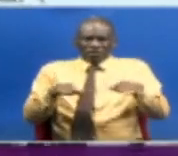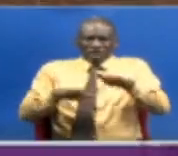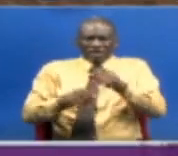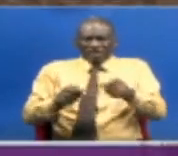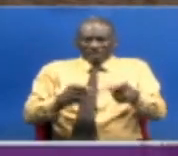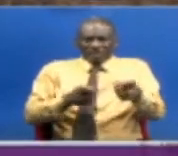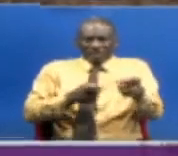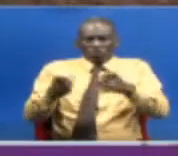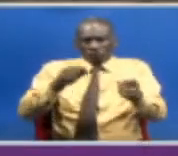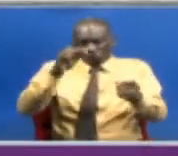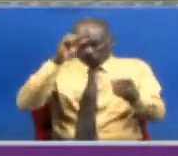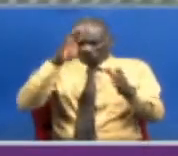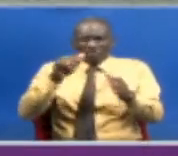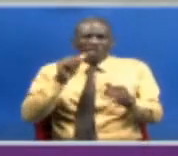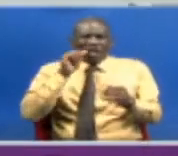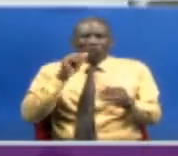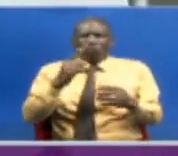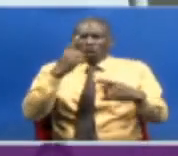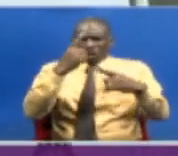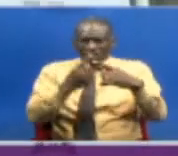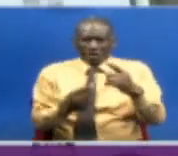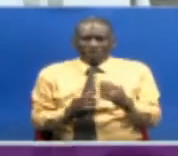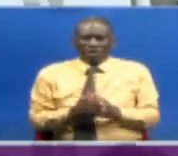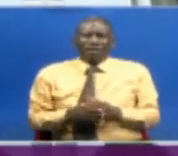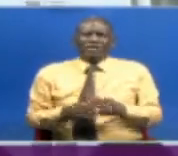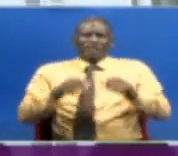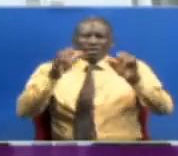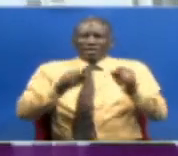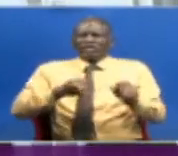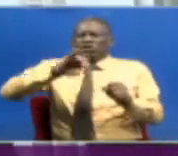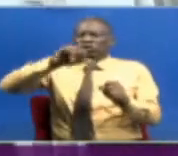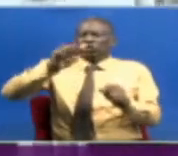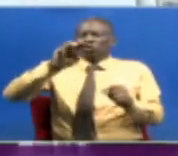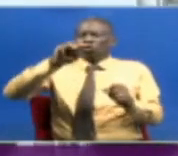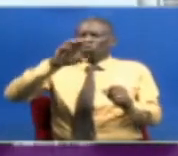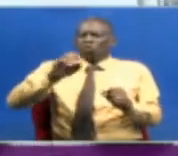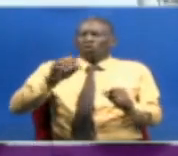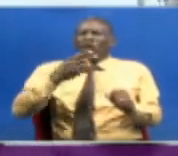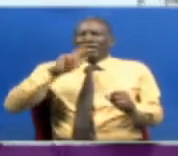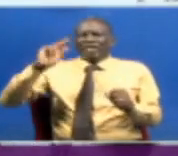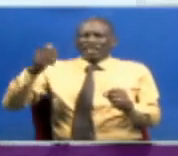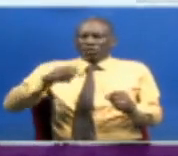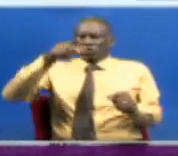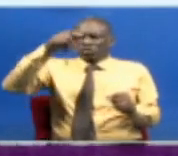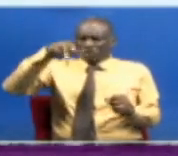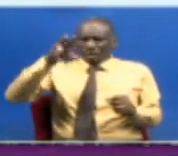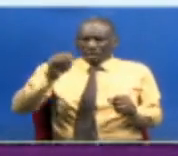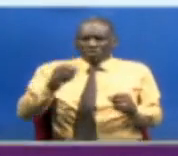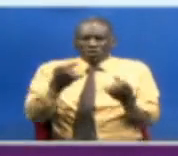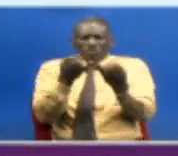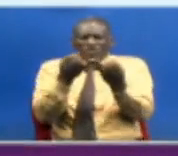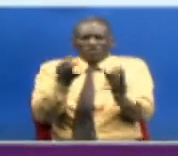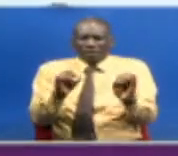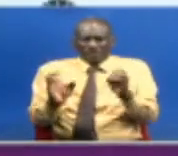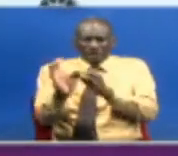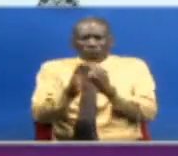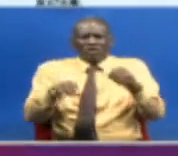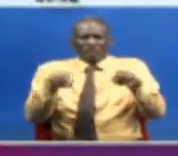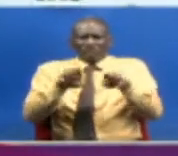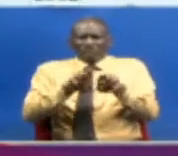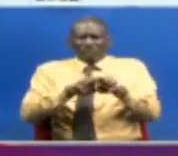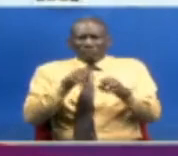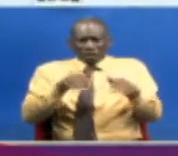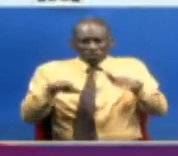Uingereza angalau kwa mwaka mmoja. Japo Jomo Kenyatta alikuwa waziri mkuu wa nchi iliyo huru, bado alikuwa chini ya